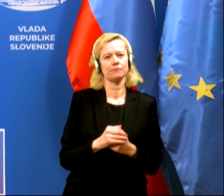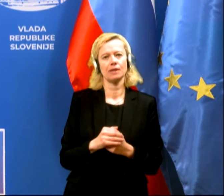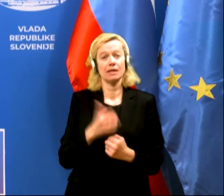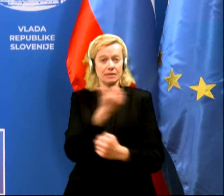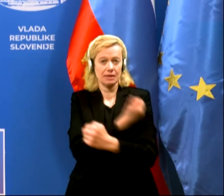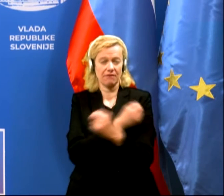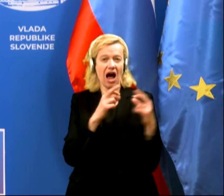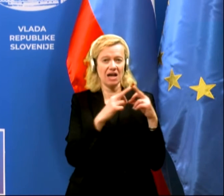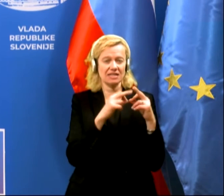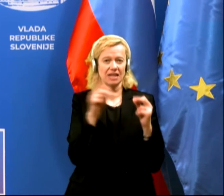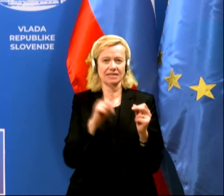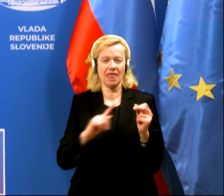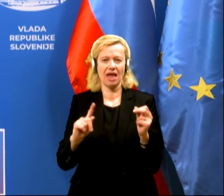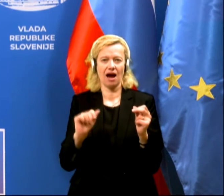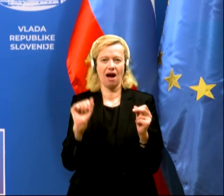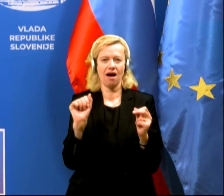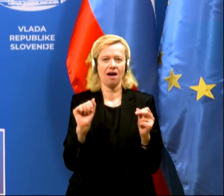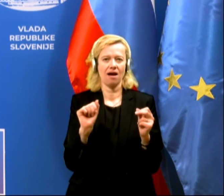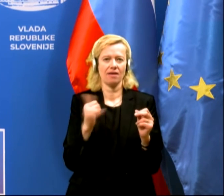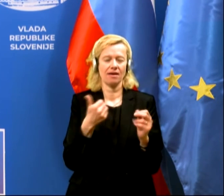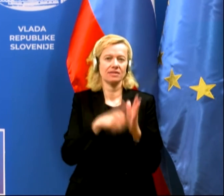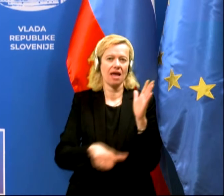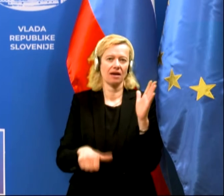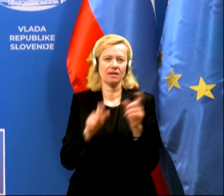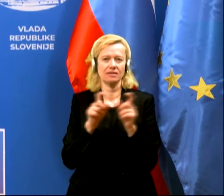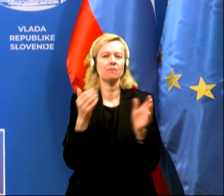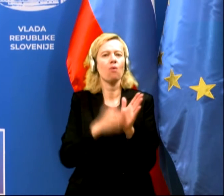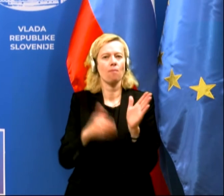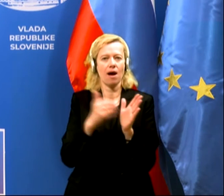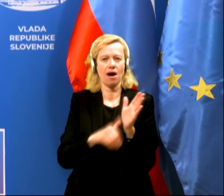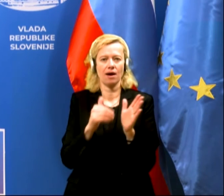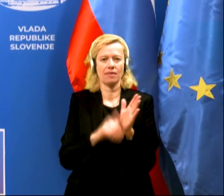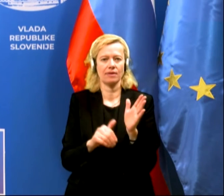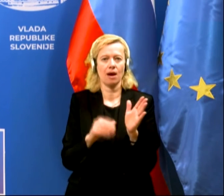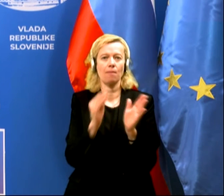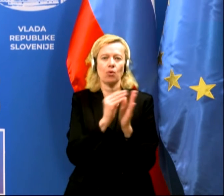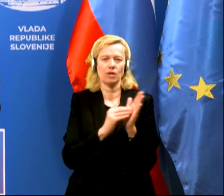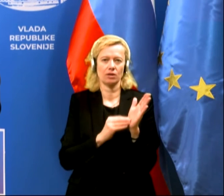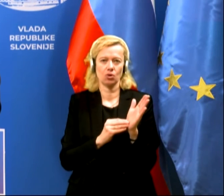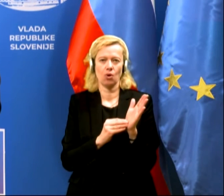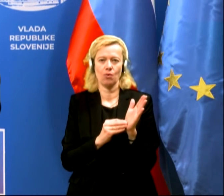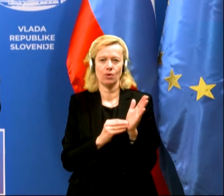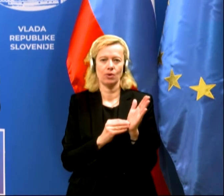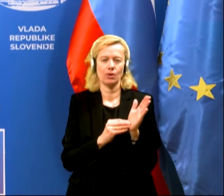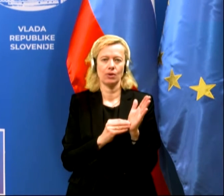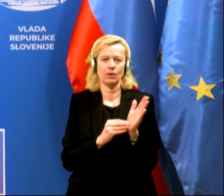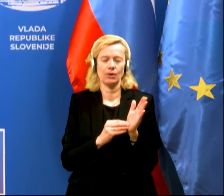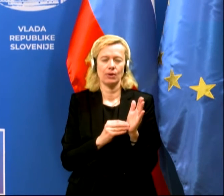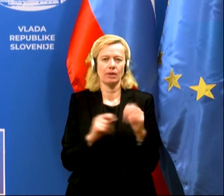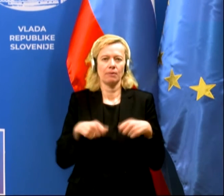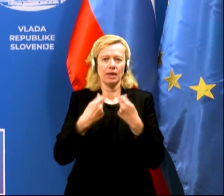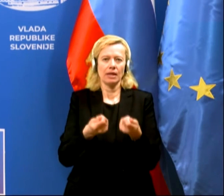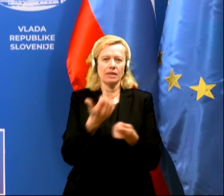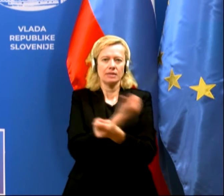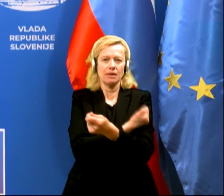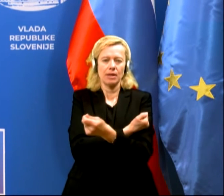Cepivo AstraZeneca je zaenkrat zaradi pomankanja podatkov namenjena